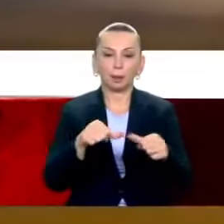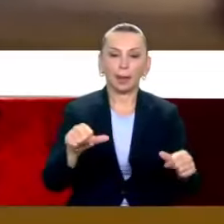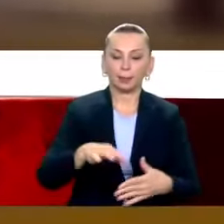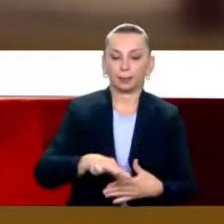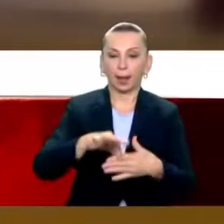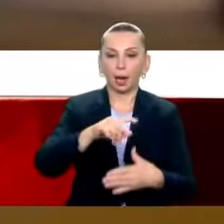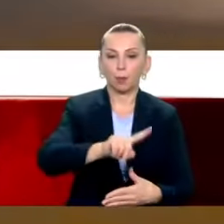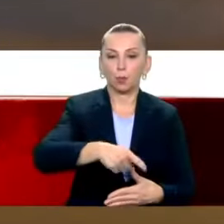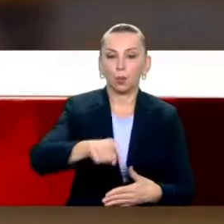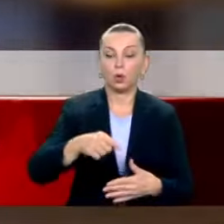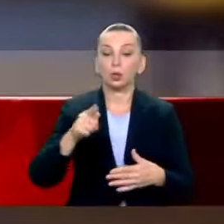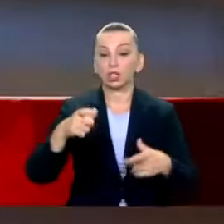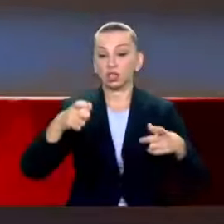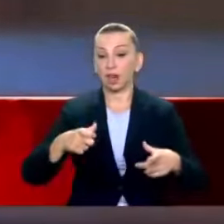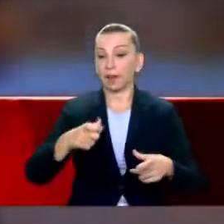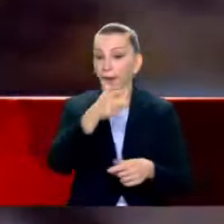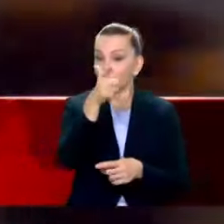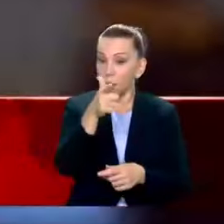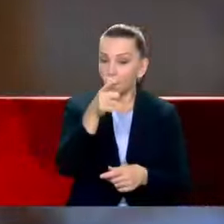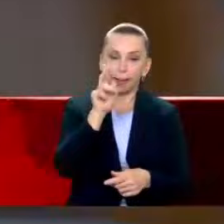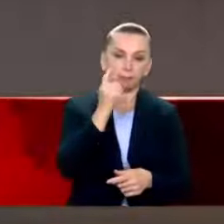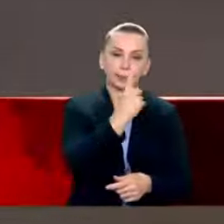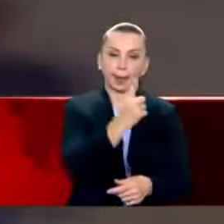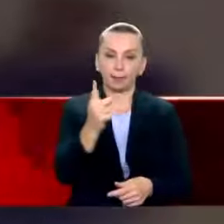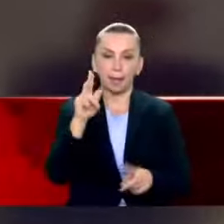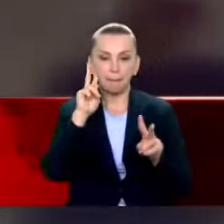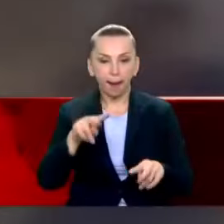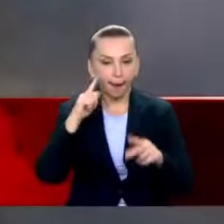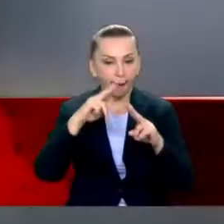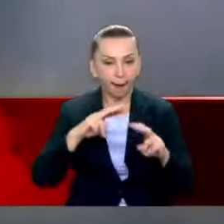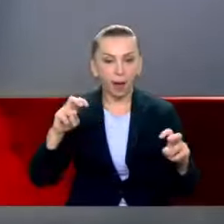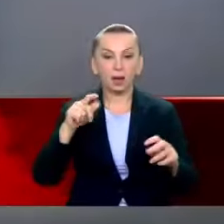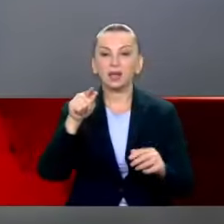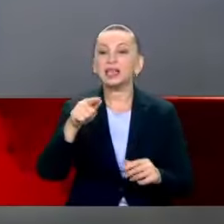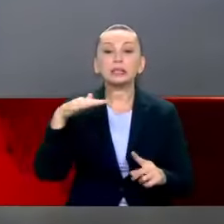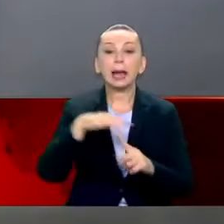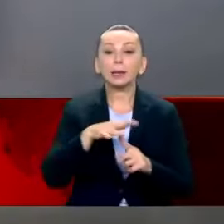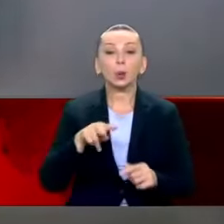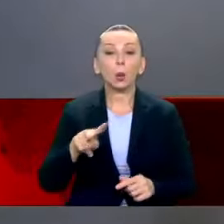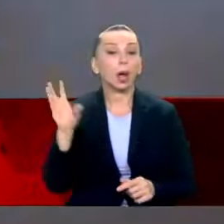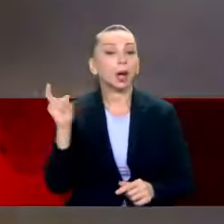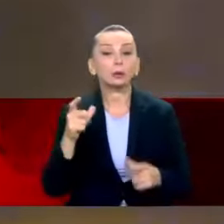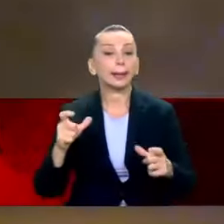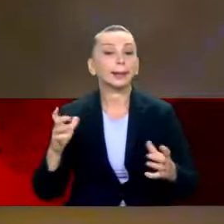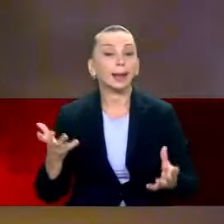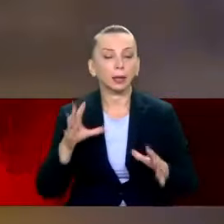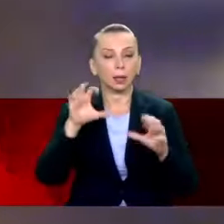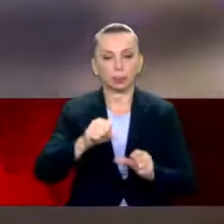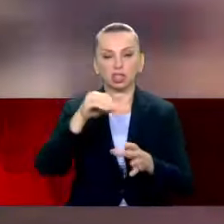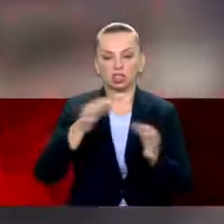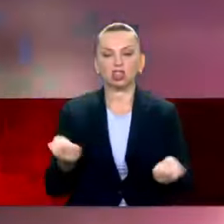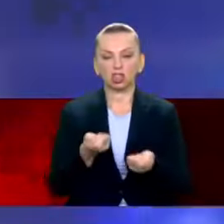çevredeki güvenlik kameraları incelemeye alındı saldırganların Kaçış güzergahı çıkartıldı yakalan için çalışma